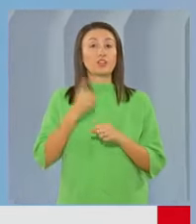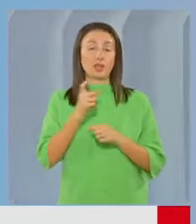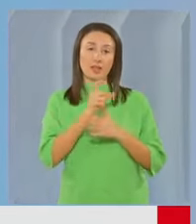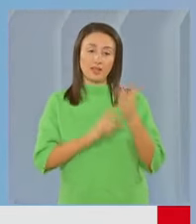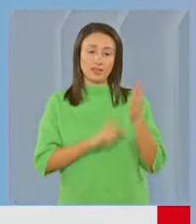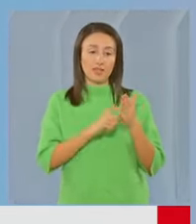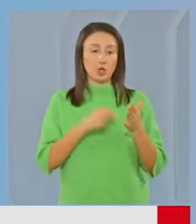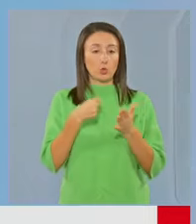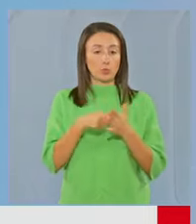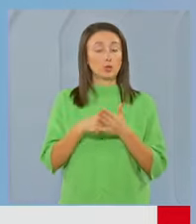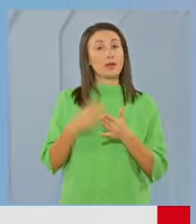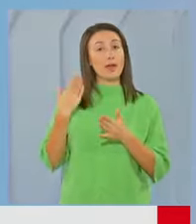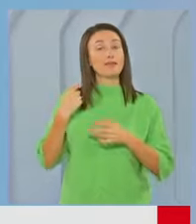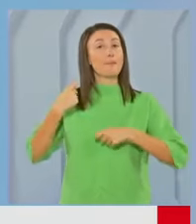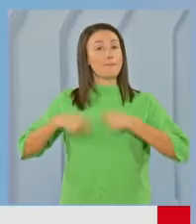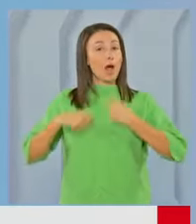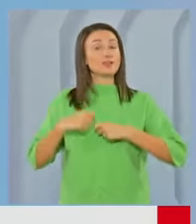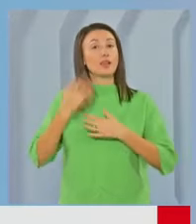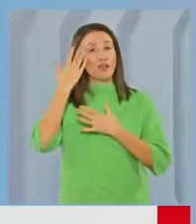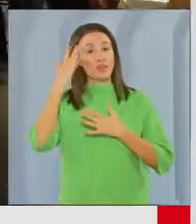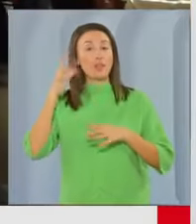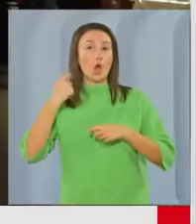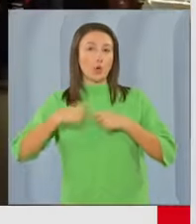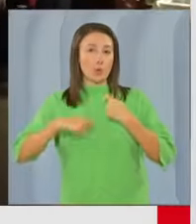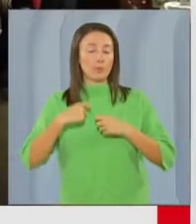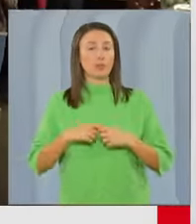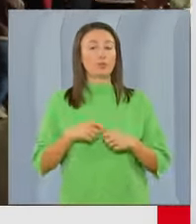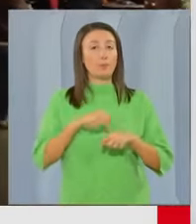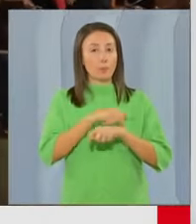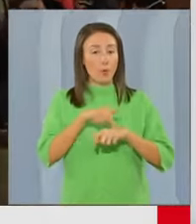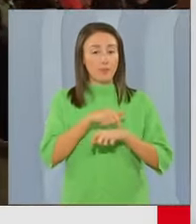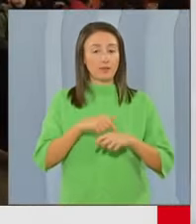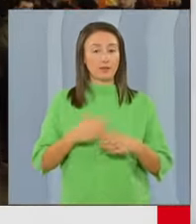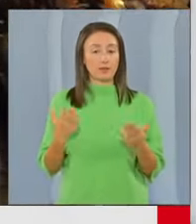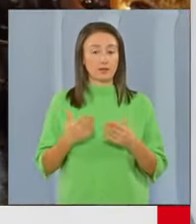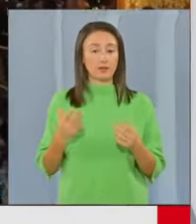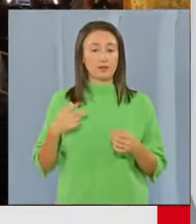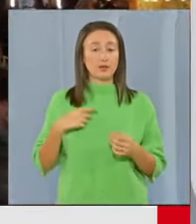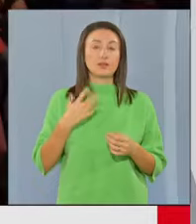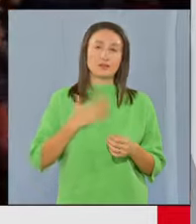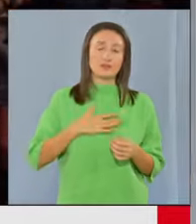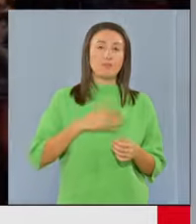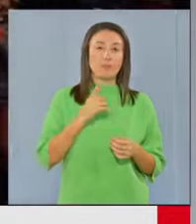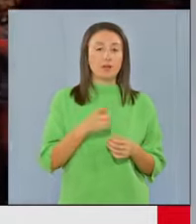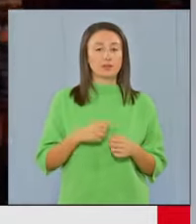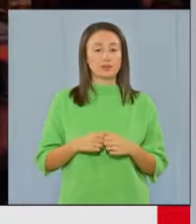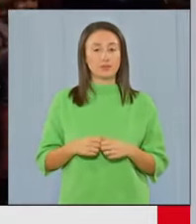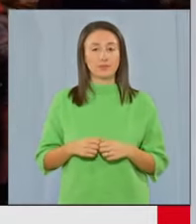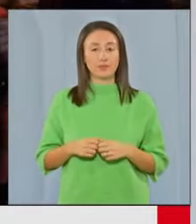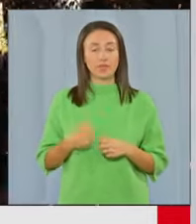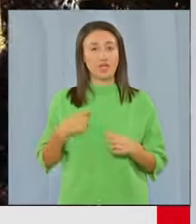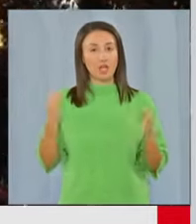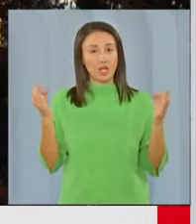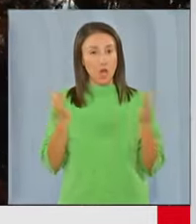cumpărături înainte de a merge la magazin pentru a evita tocmai acele cumpărături de moment care îți fac cu ochiul recl